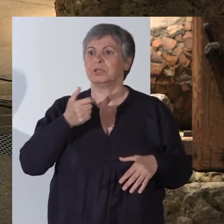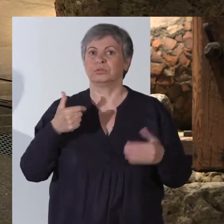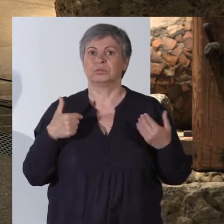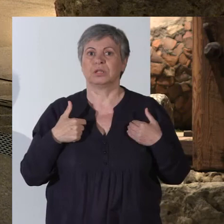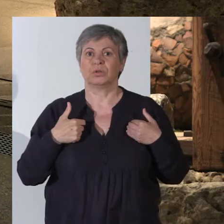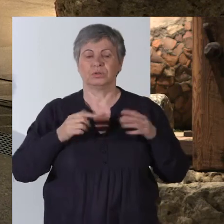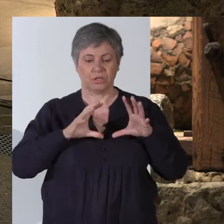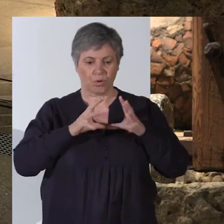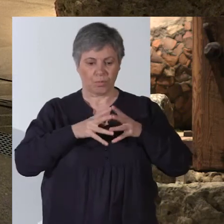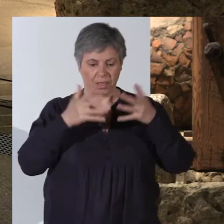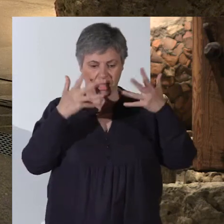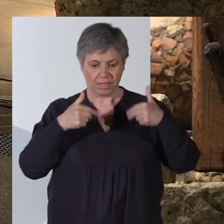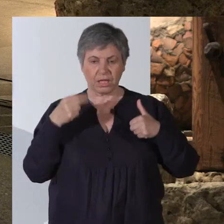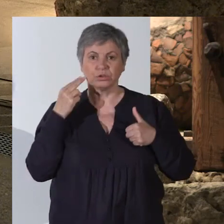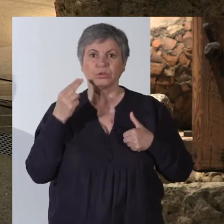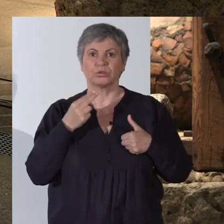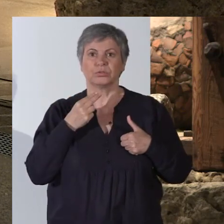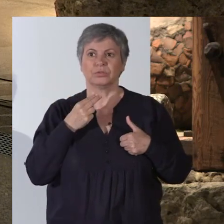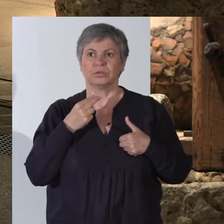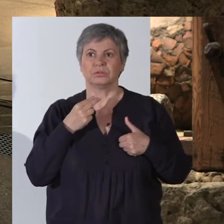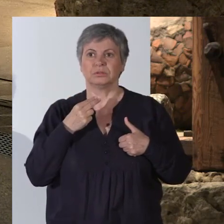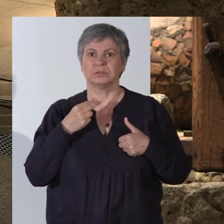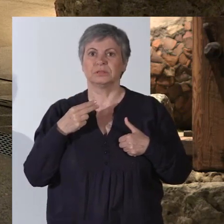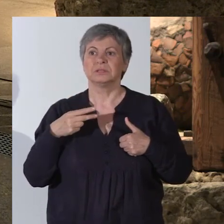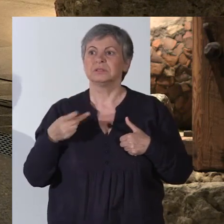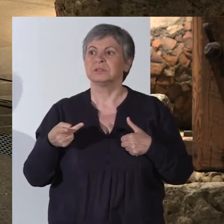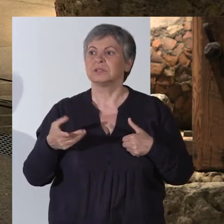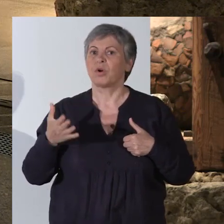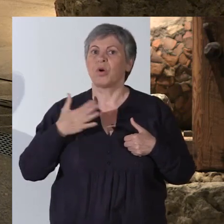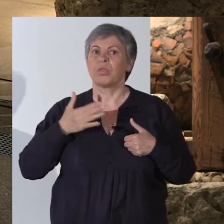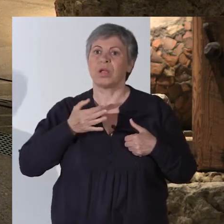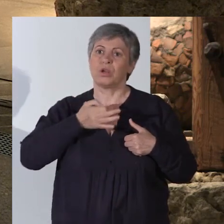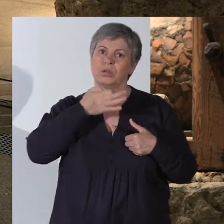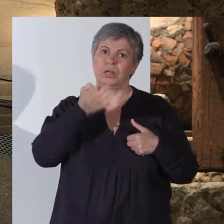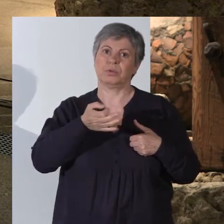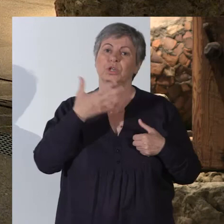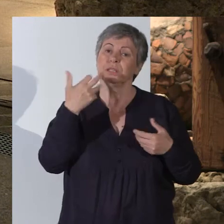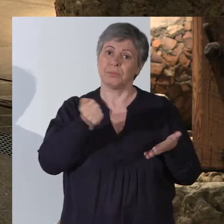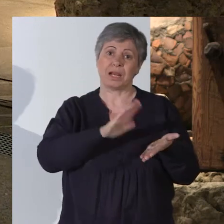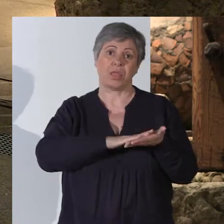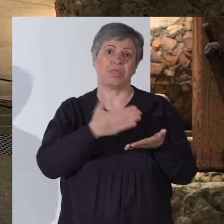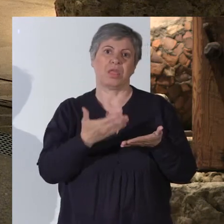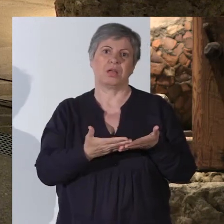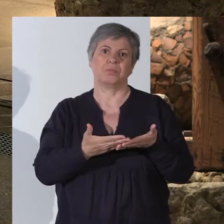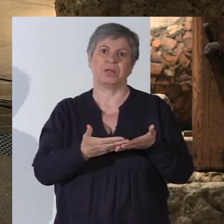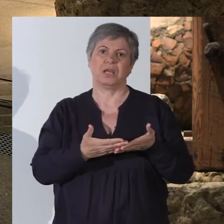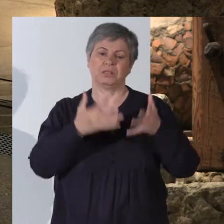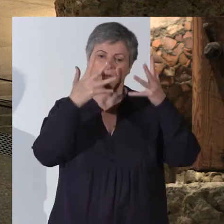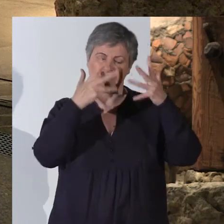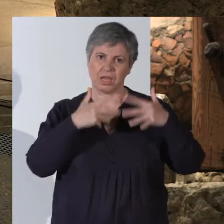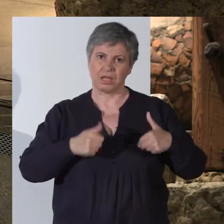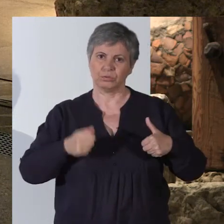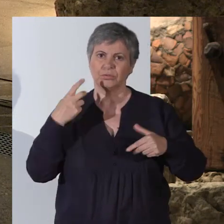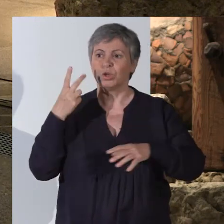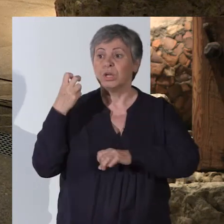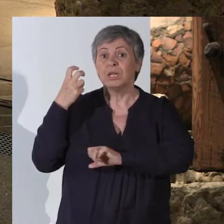μονάδα έχω μία πολύ μεγάλη ανάγκη και χαρά να αναφέρω τη σοφία ρομπόλη η οποία είναι η διερμηνέας του θεάτρου εδώ και 20